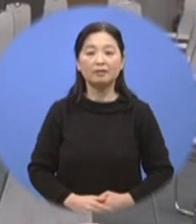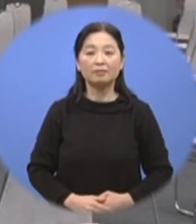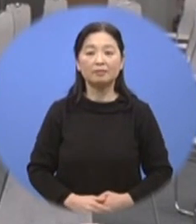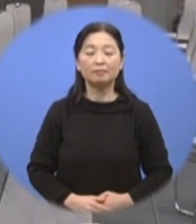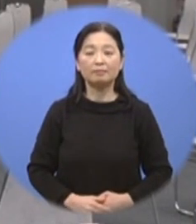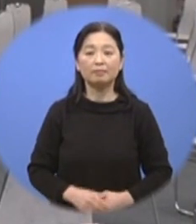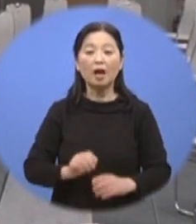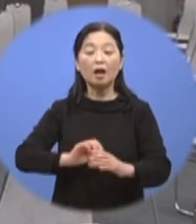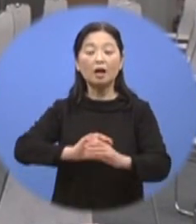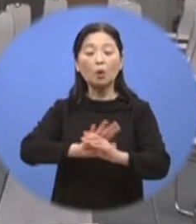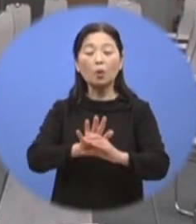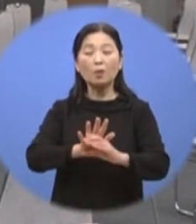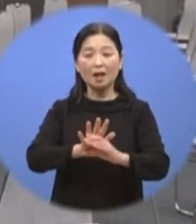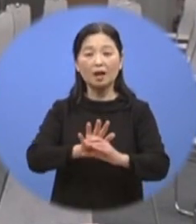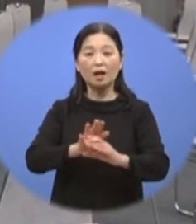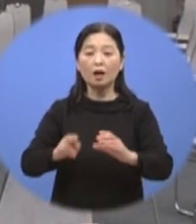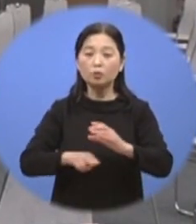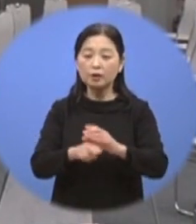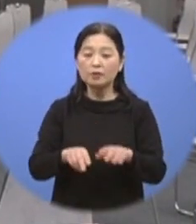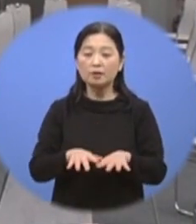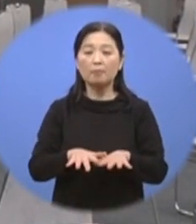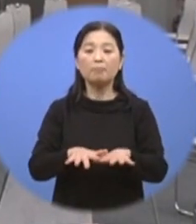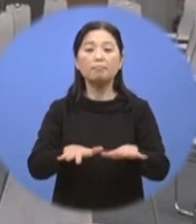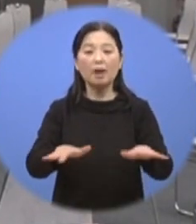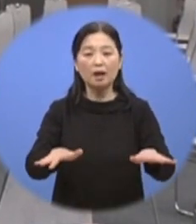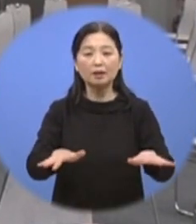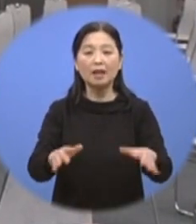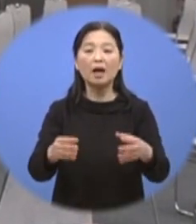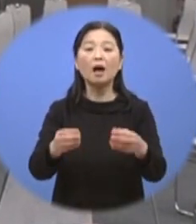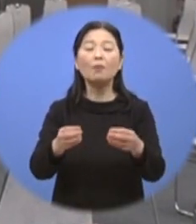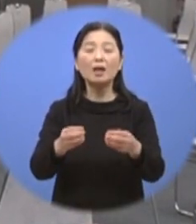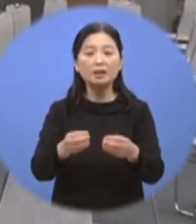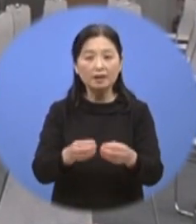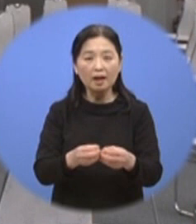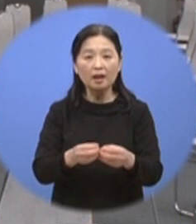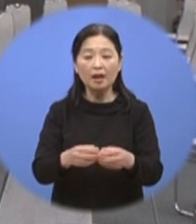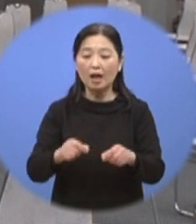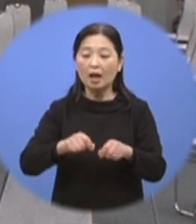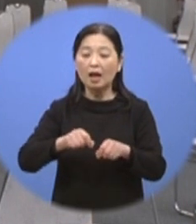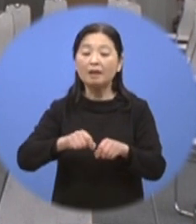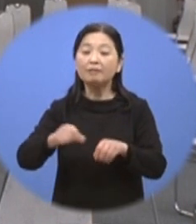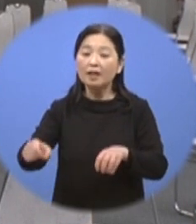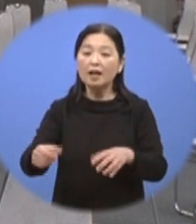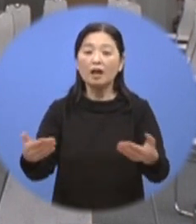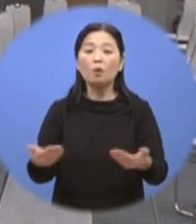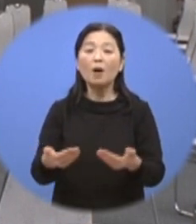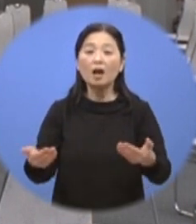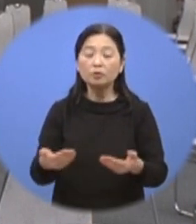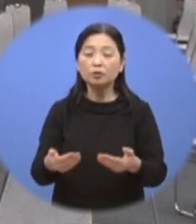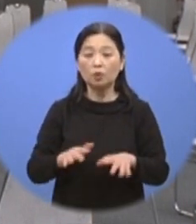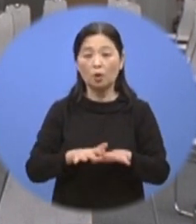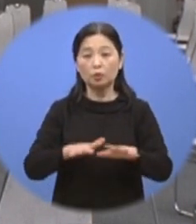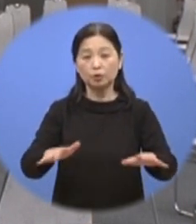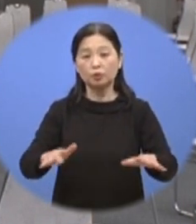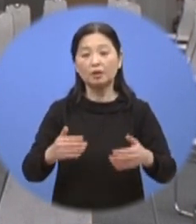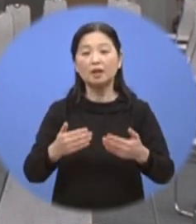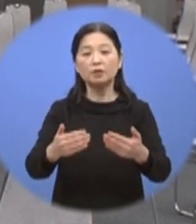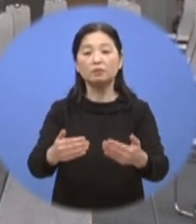コロナウイルスの拡大に合わせてですね、テレワークの普及がくしくも広がっているという中